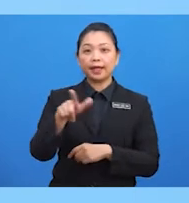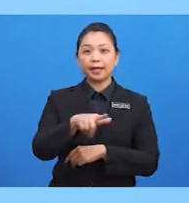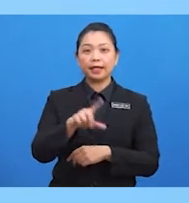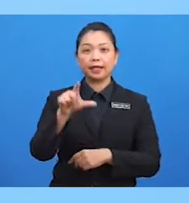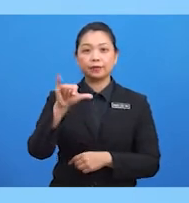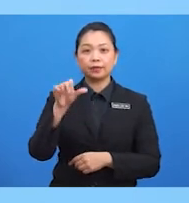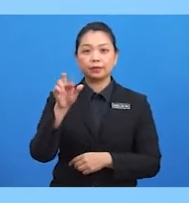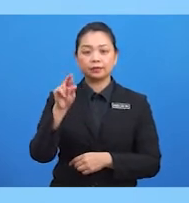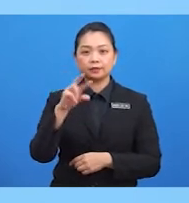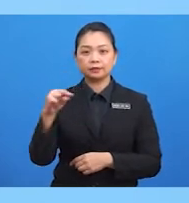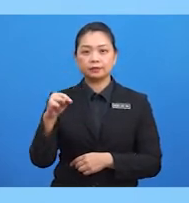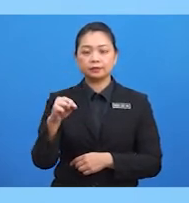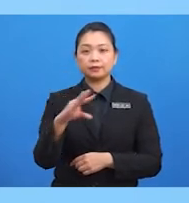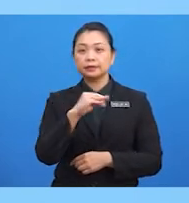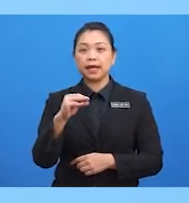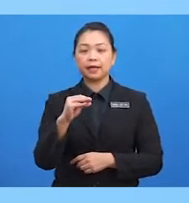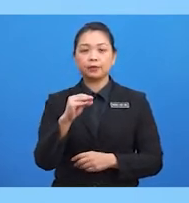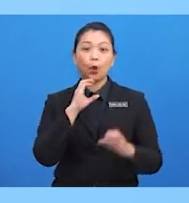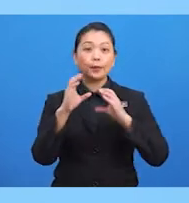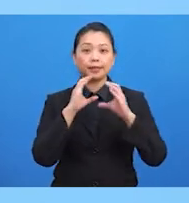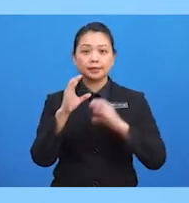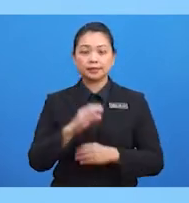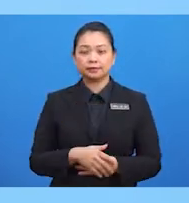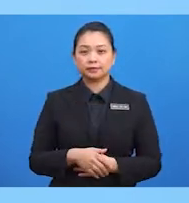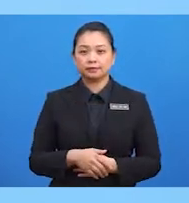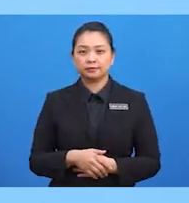pelayaran dan telekomunikasi.